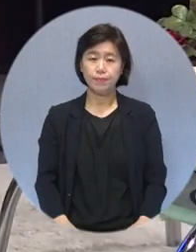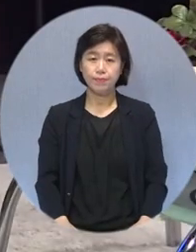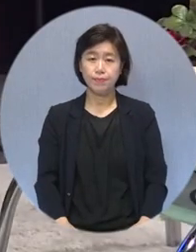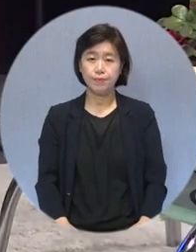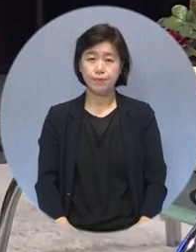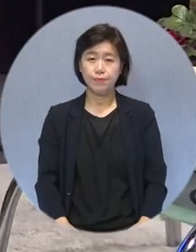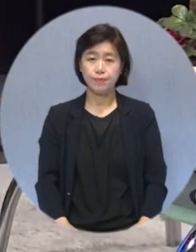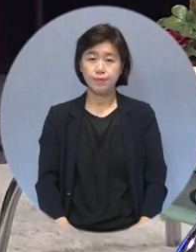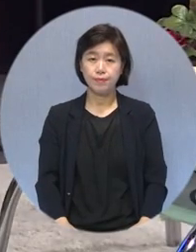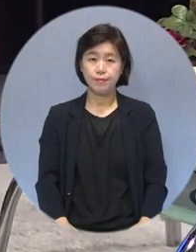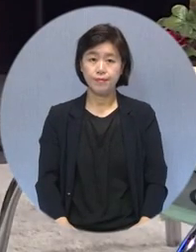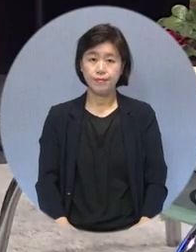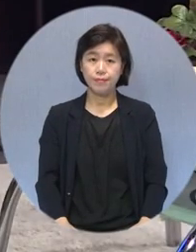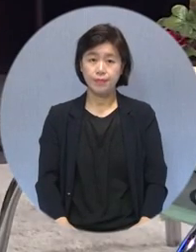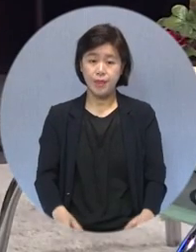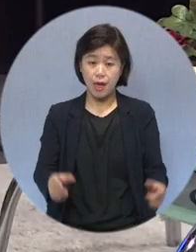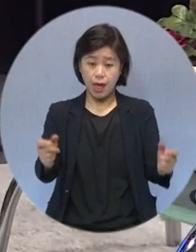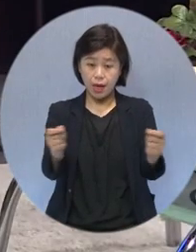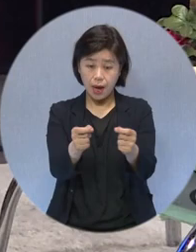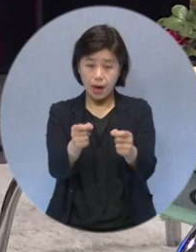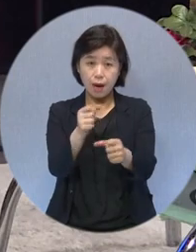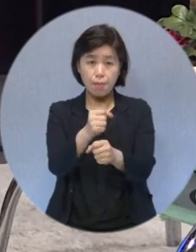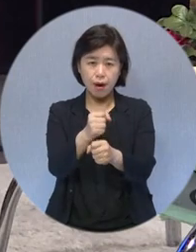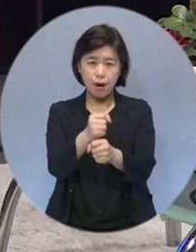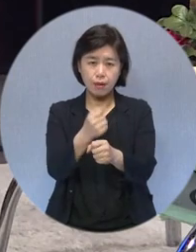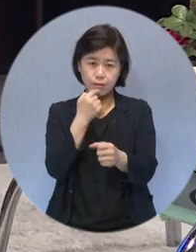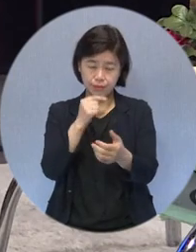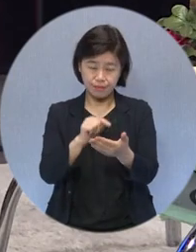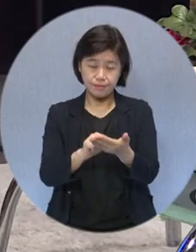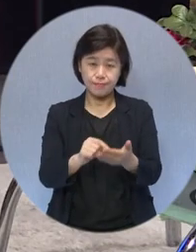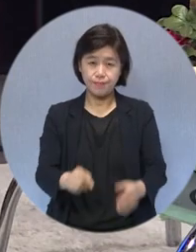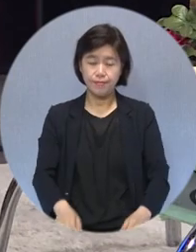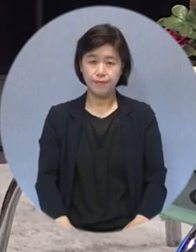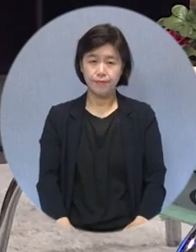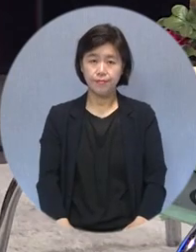이어붙이는 것은 일도 아니다.